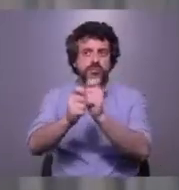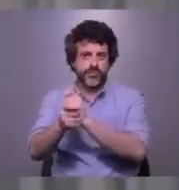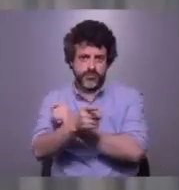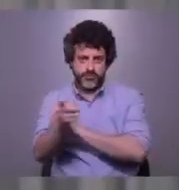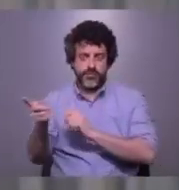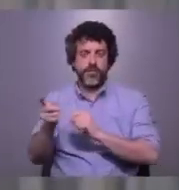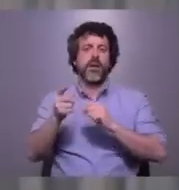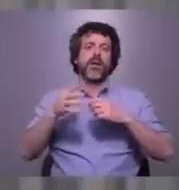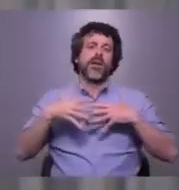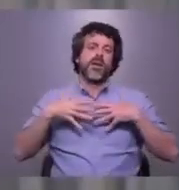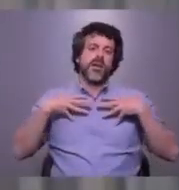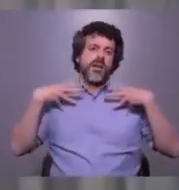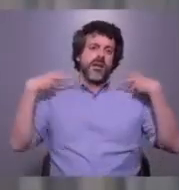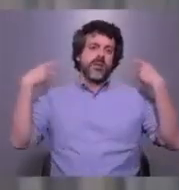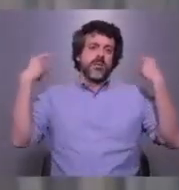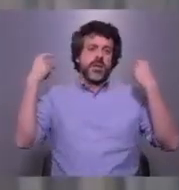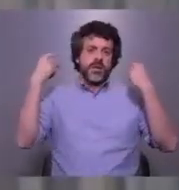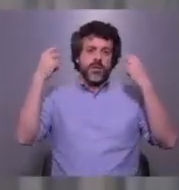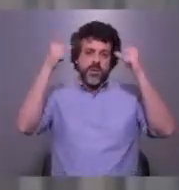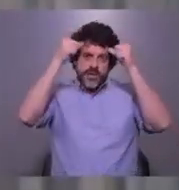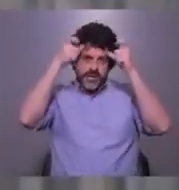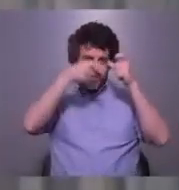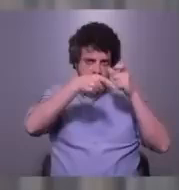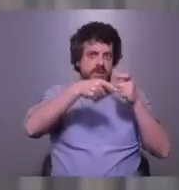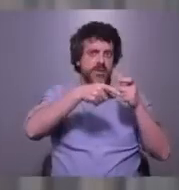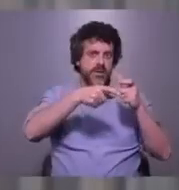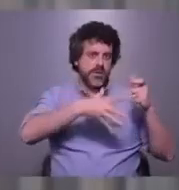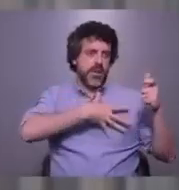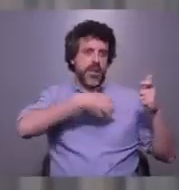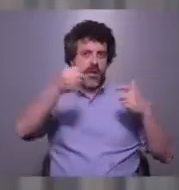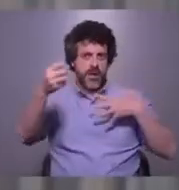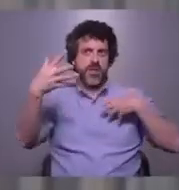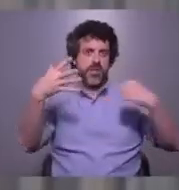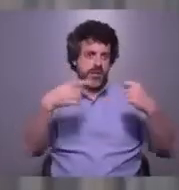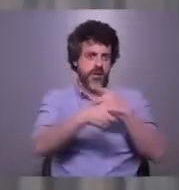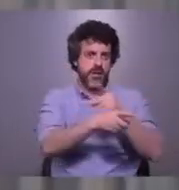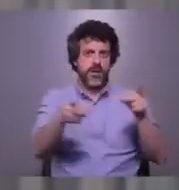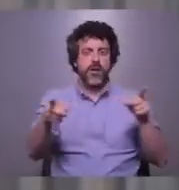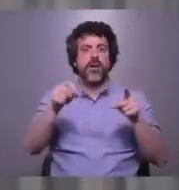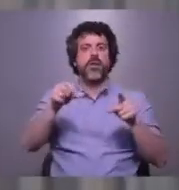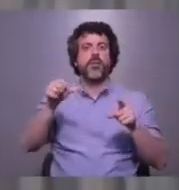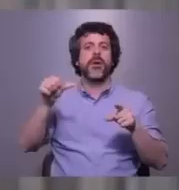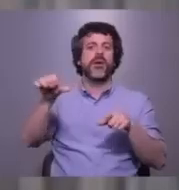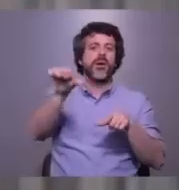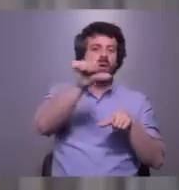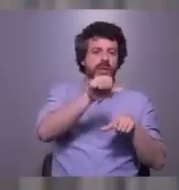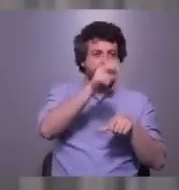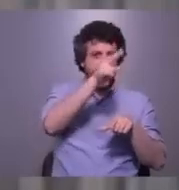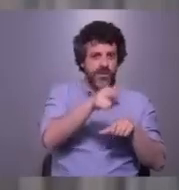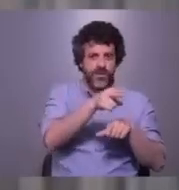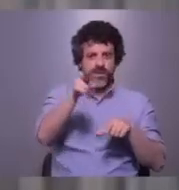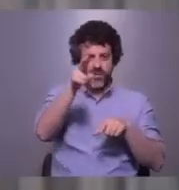scacciavano molti demoni, ungevano con olio molti